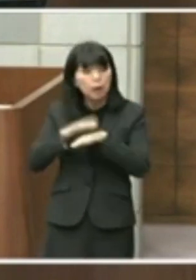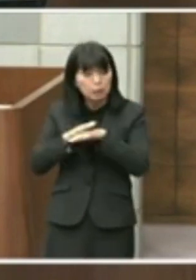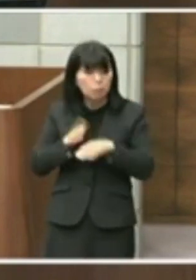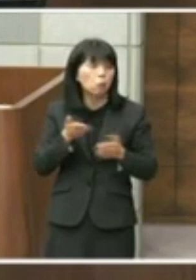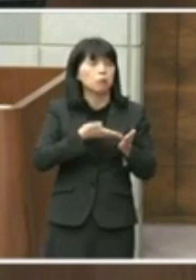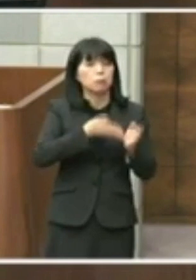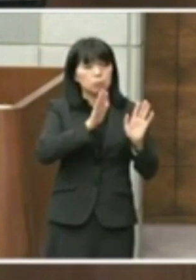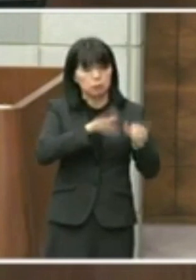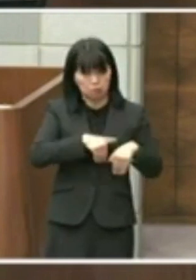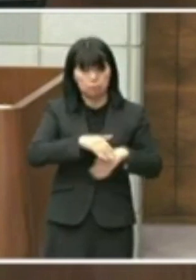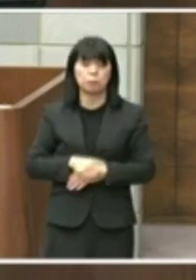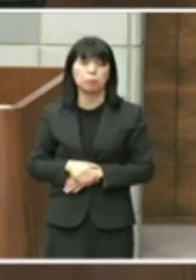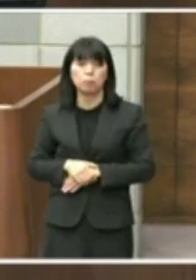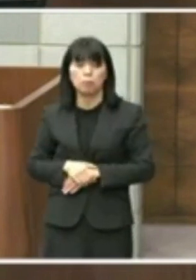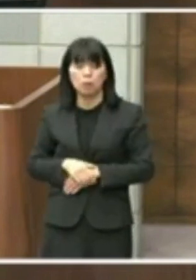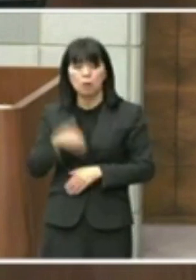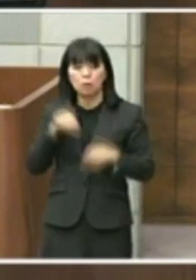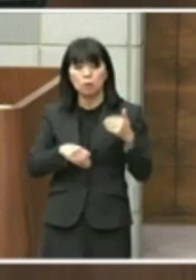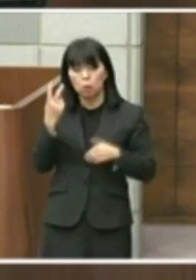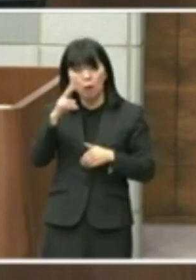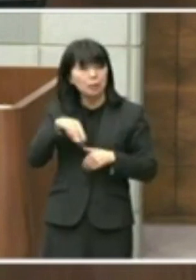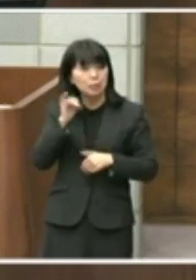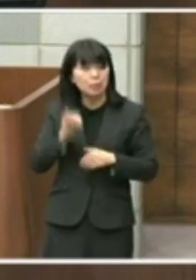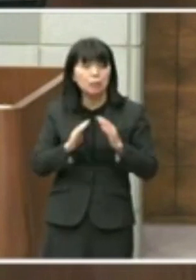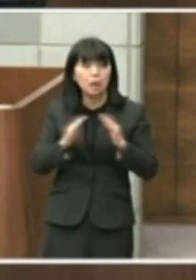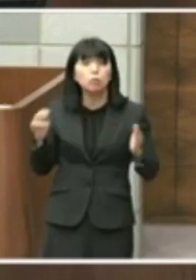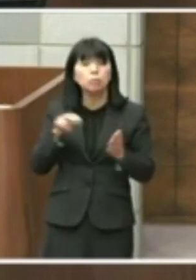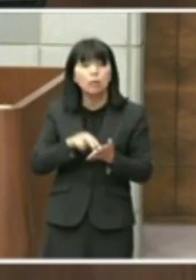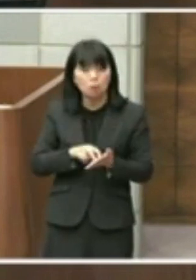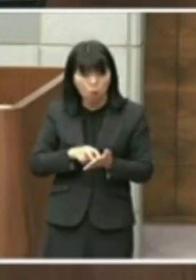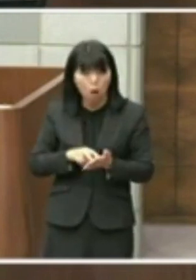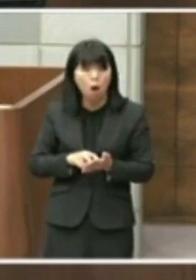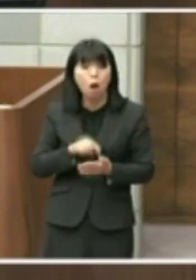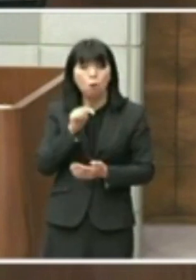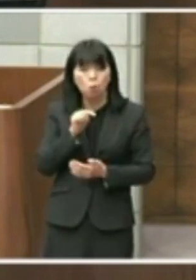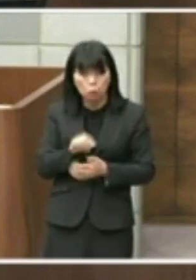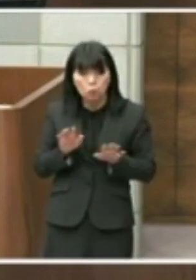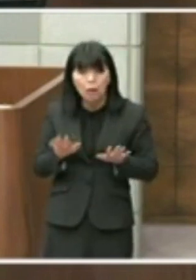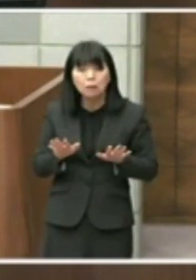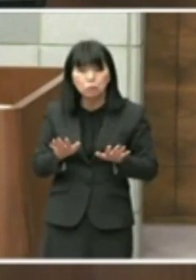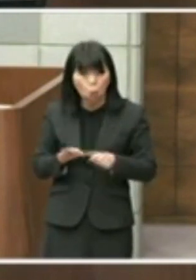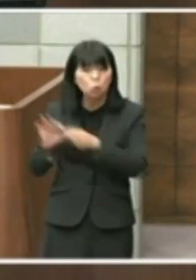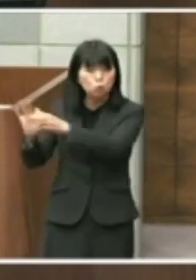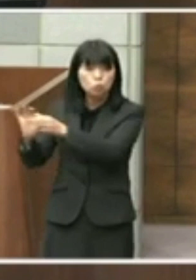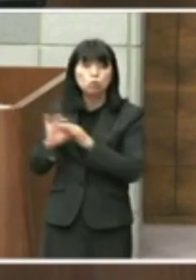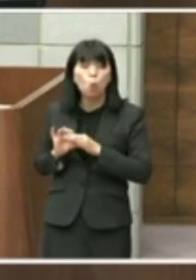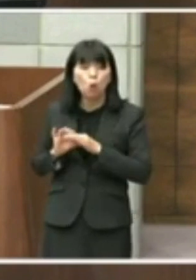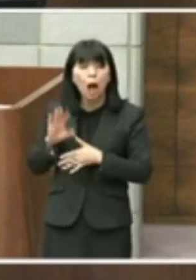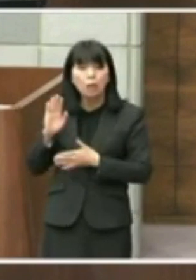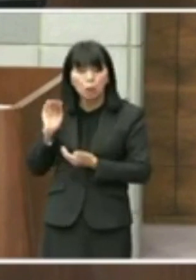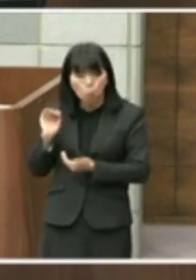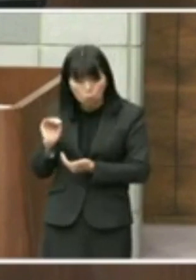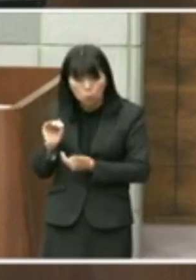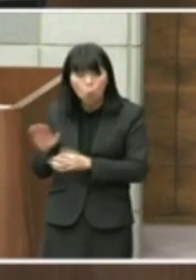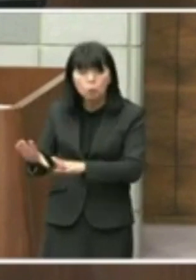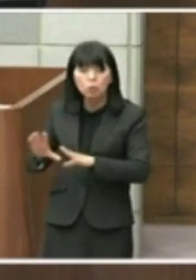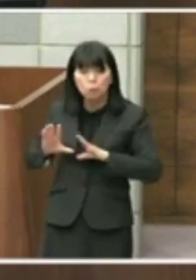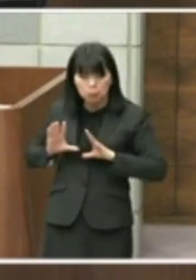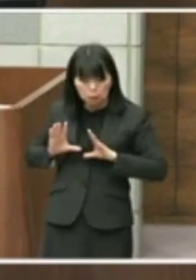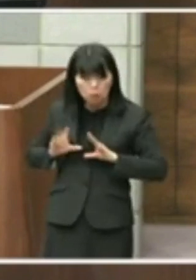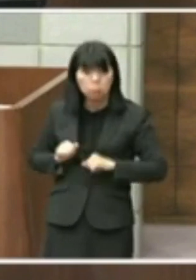ます。選挙管理委員会としましては、この度の通報がありましたこと自体を受け止めま